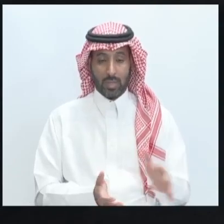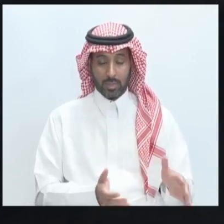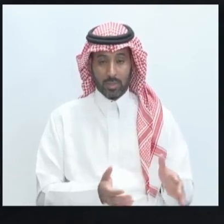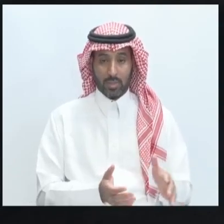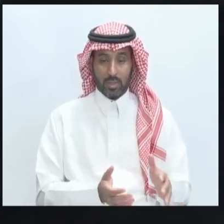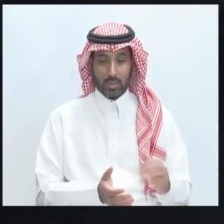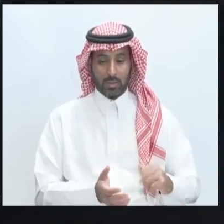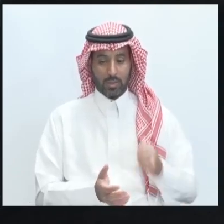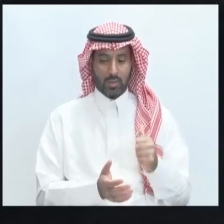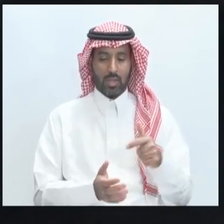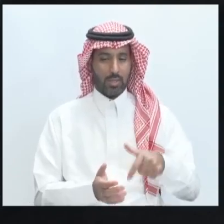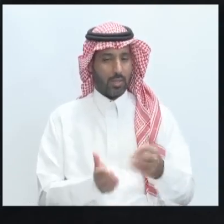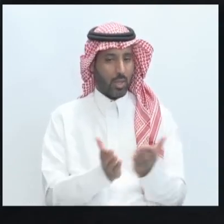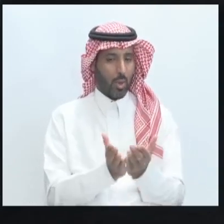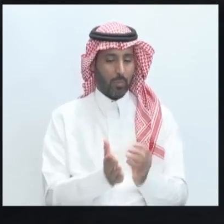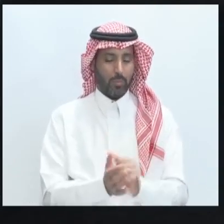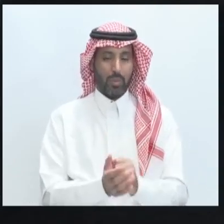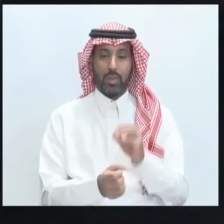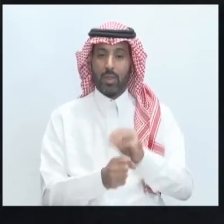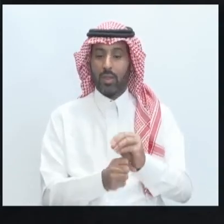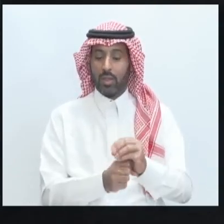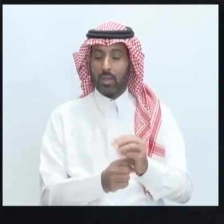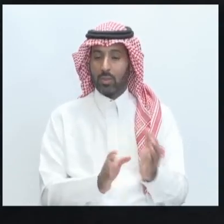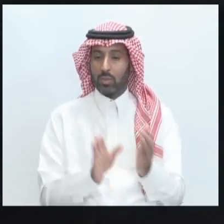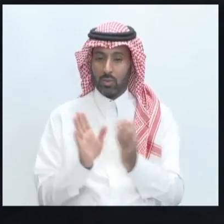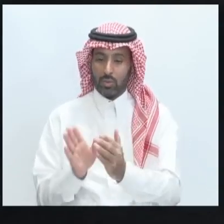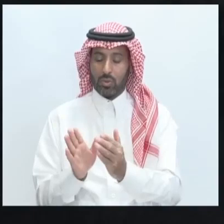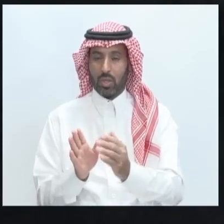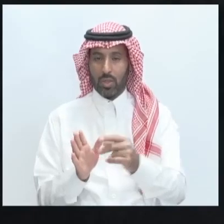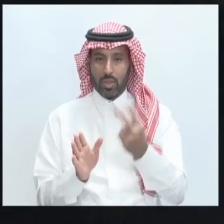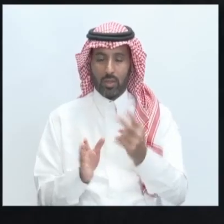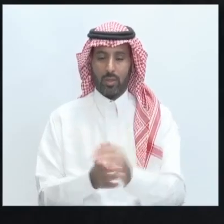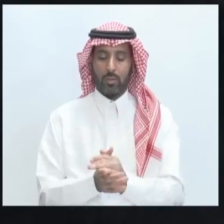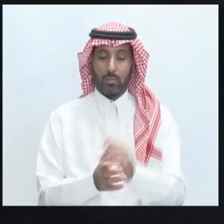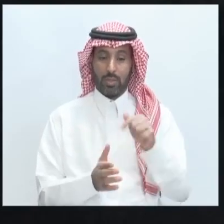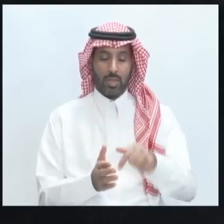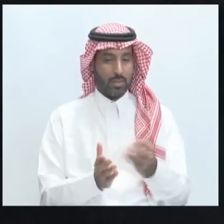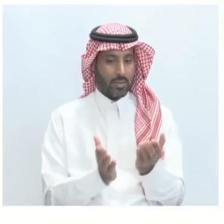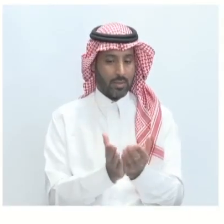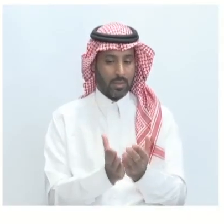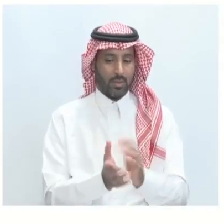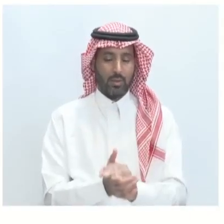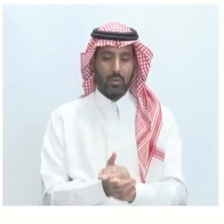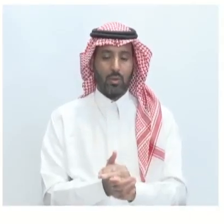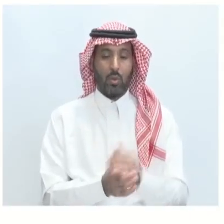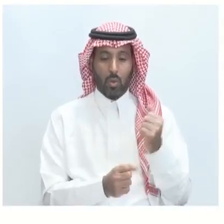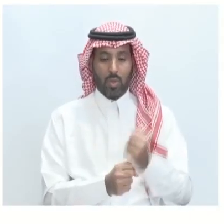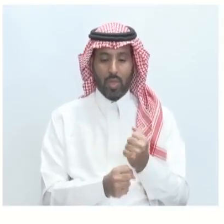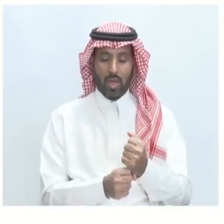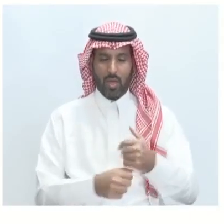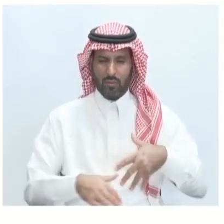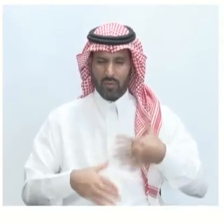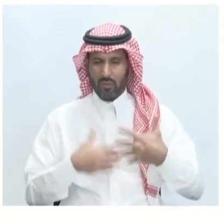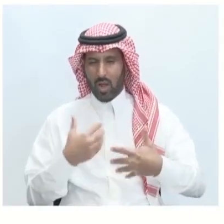اليوم انا وانتم نتعرف على الجزء الثاني من درسنا وظائف